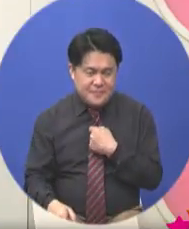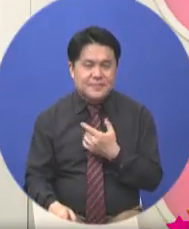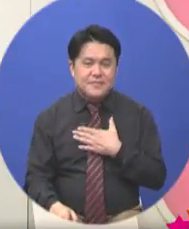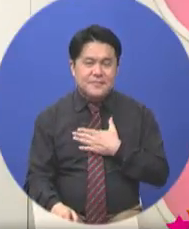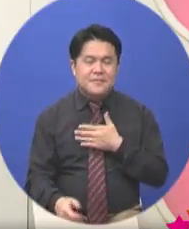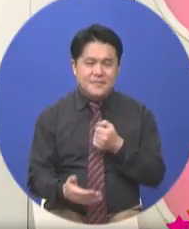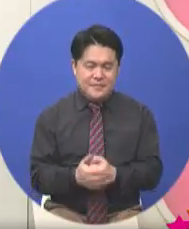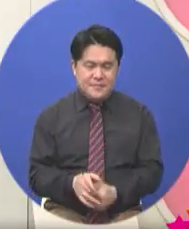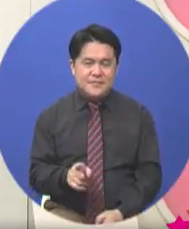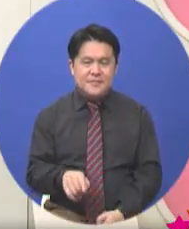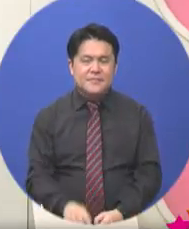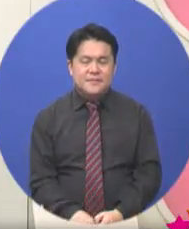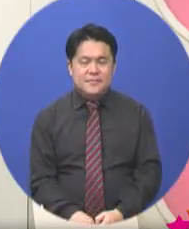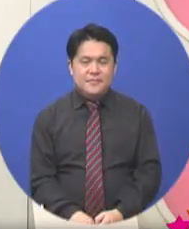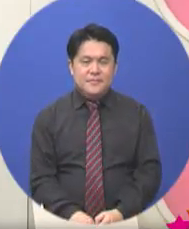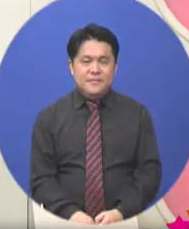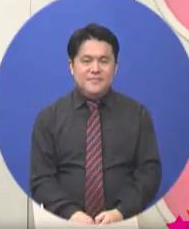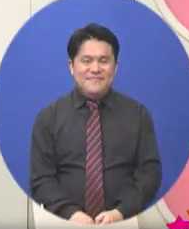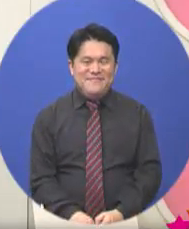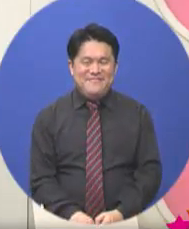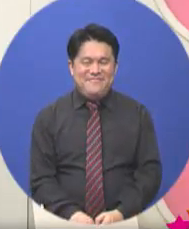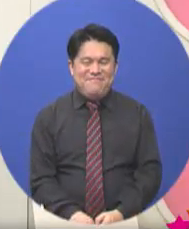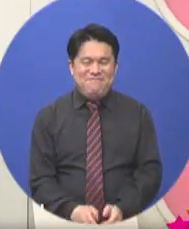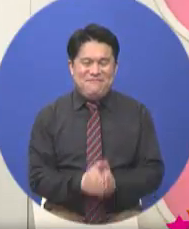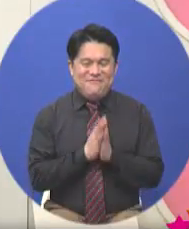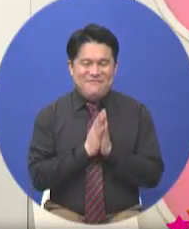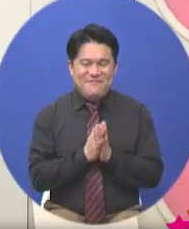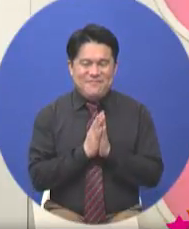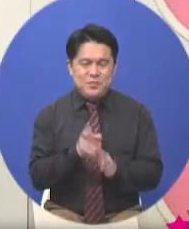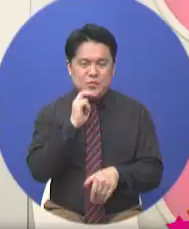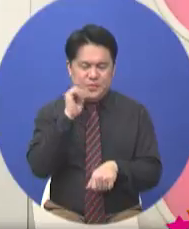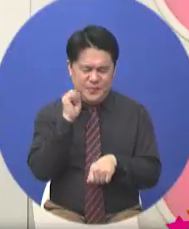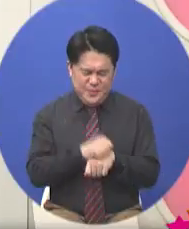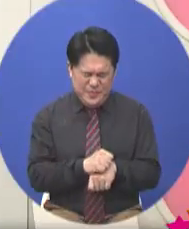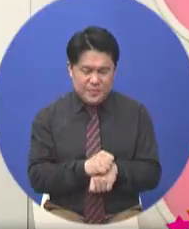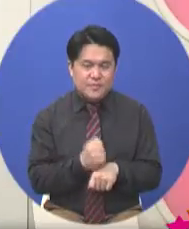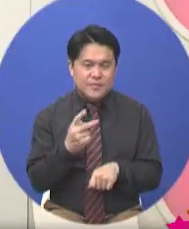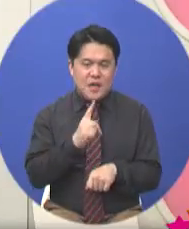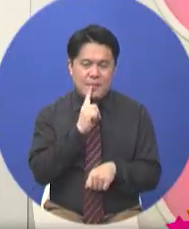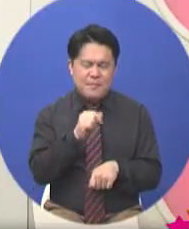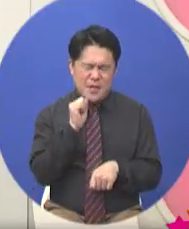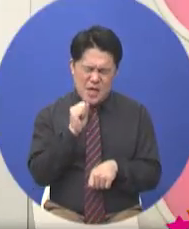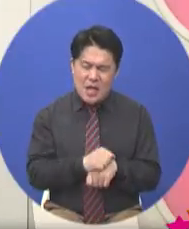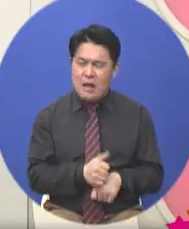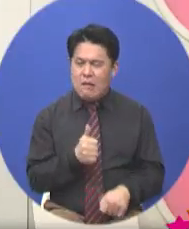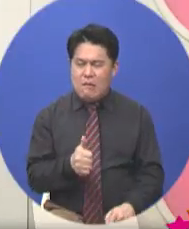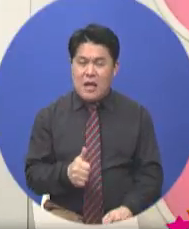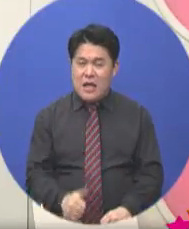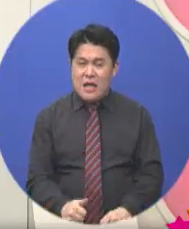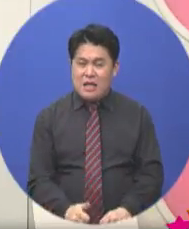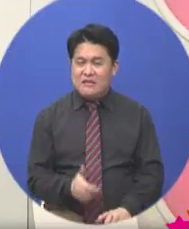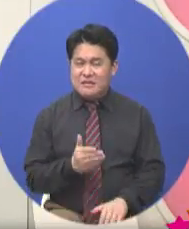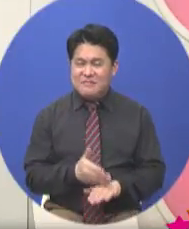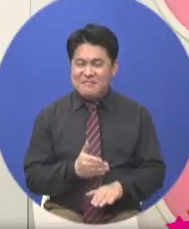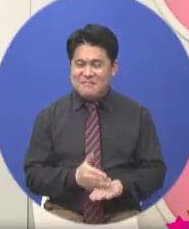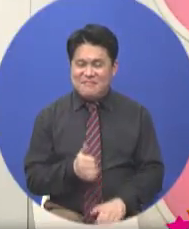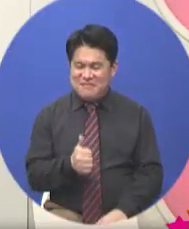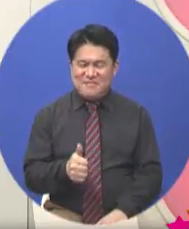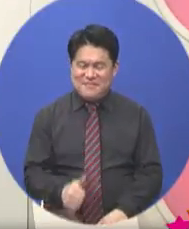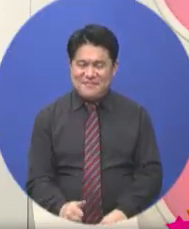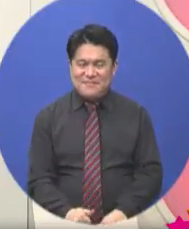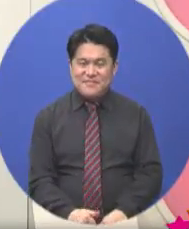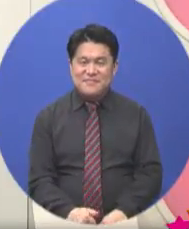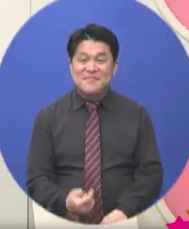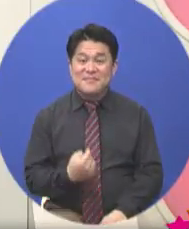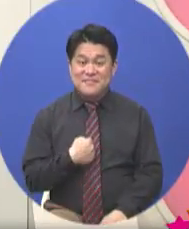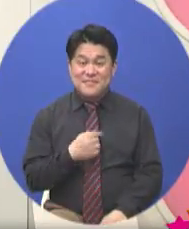싶어서 그러니까 여기 수학이 들었습니다. 노래도 잘하시지만 말씀하시는 게 얼마나 고맙습니까? 그러게 말입니다.